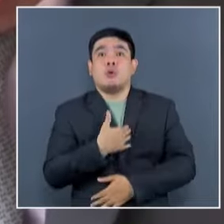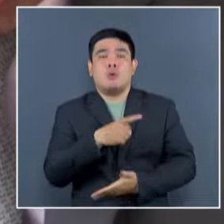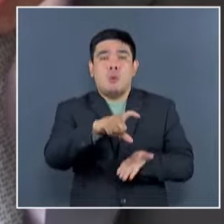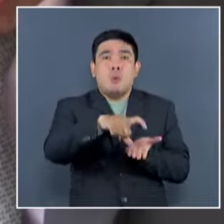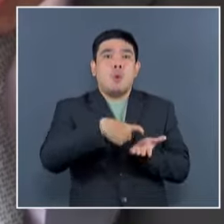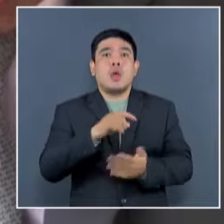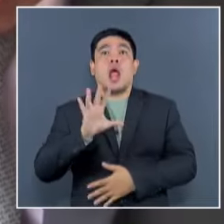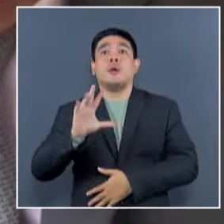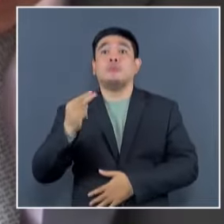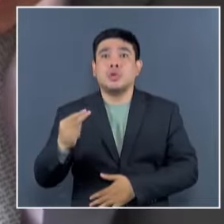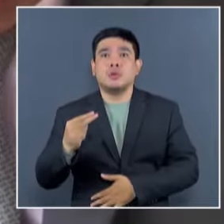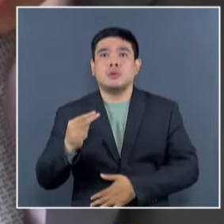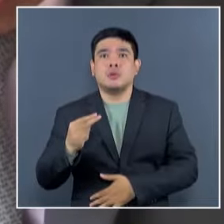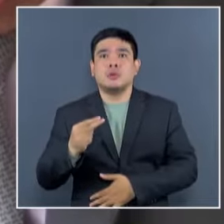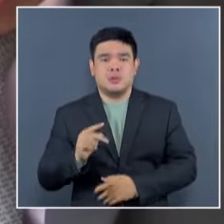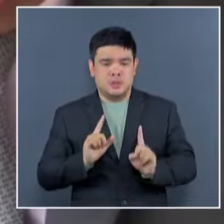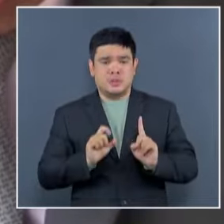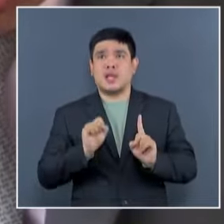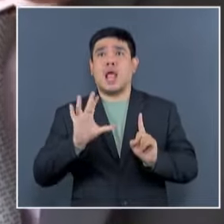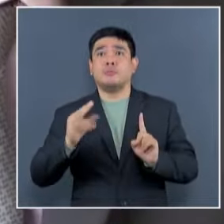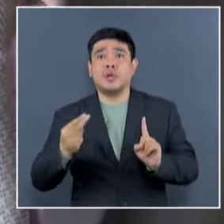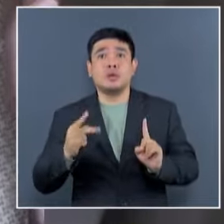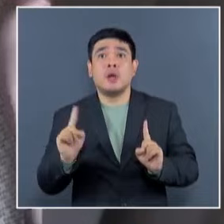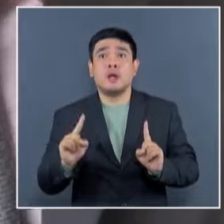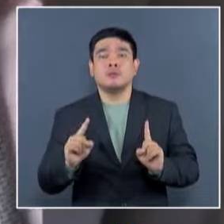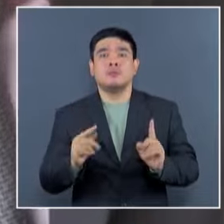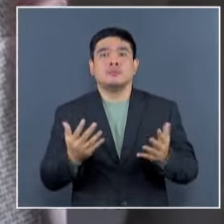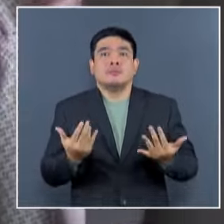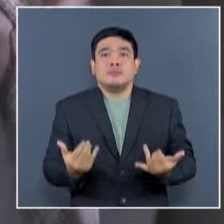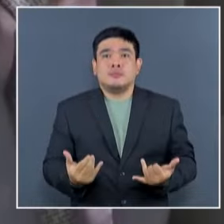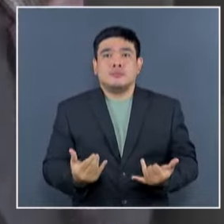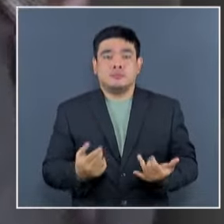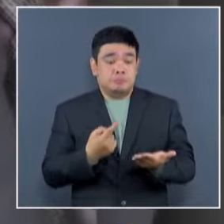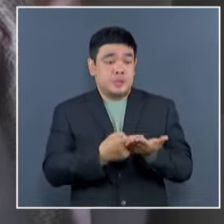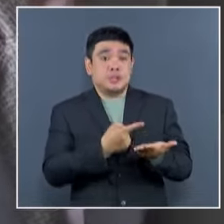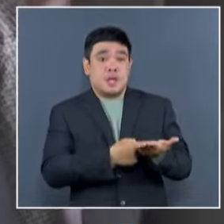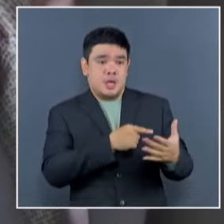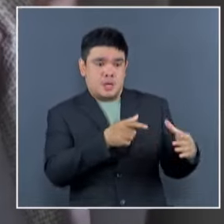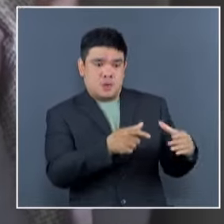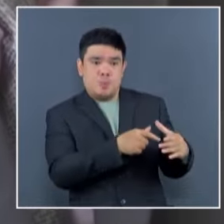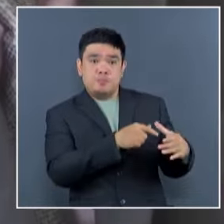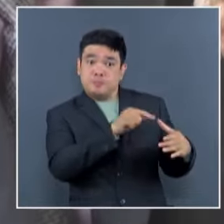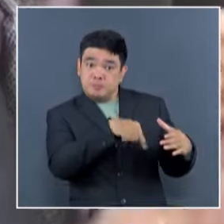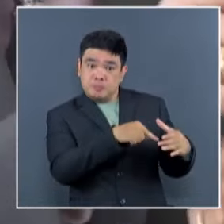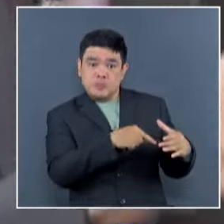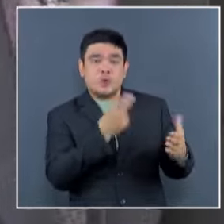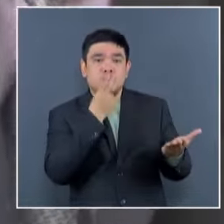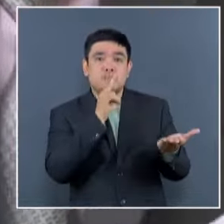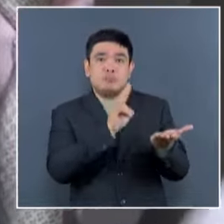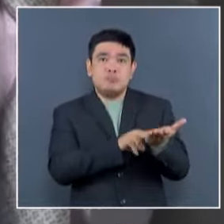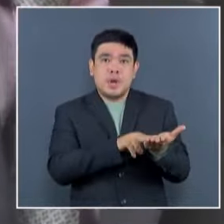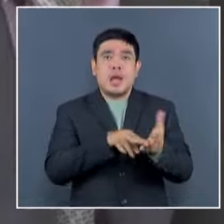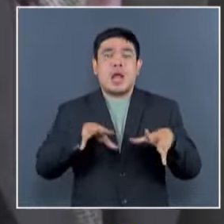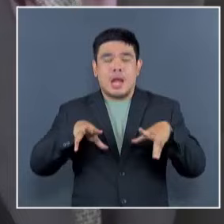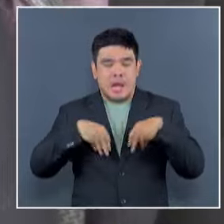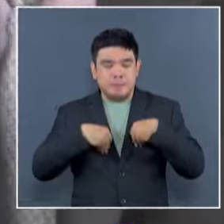อนมาให้คุณแม่ 50,000 ยังติดอีก 150,000 อ้าว และสุดท้ายฮะที่ปรึกษากฎหมายคนนี้ทำหนังสือรับสภา